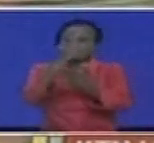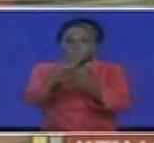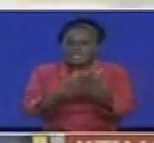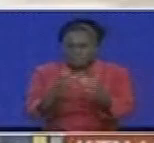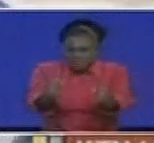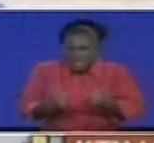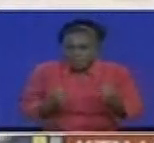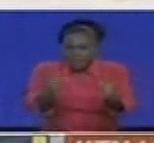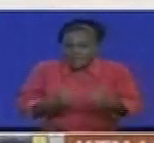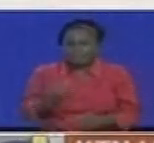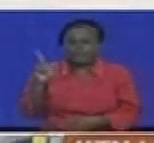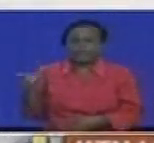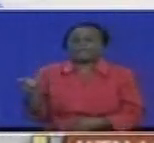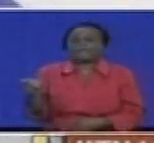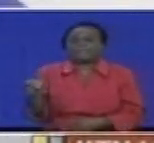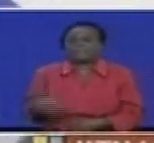walimbaka.